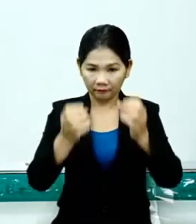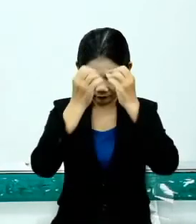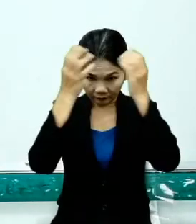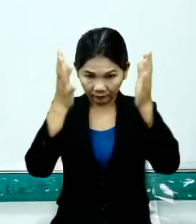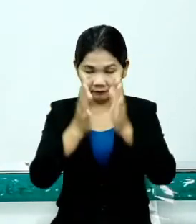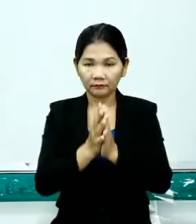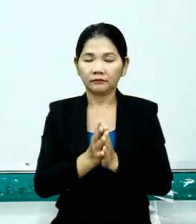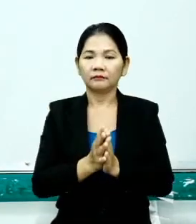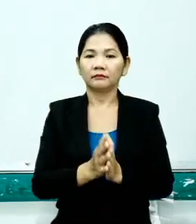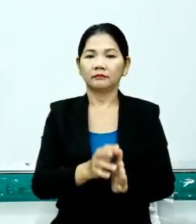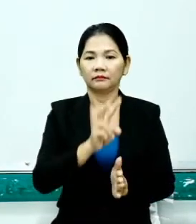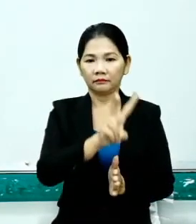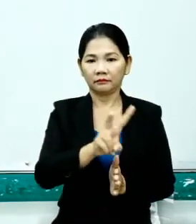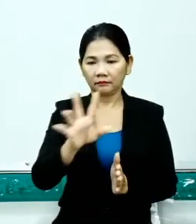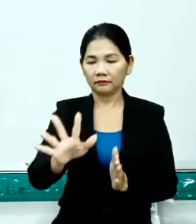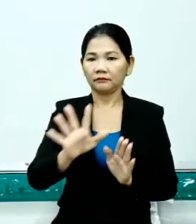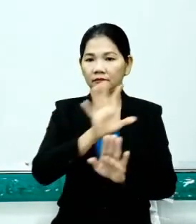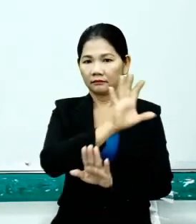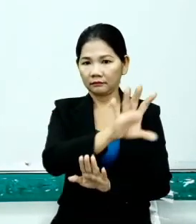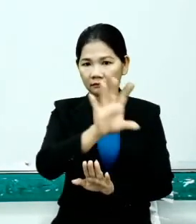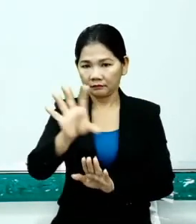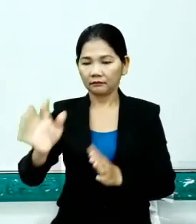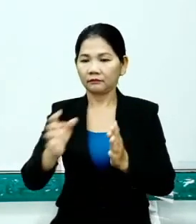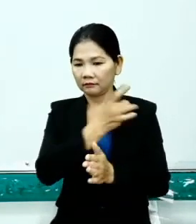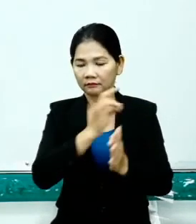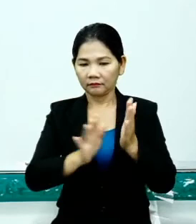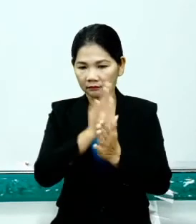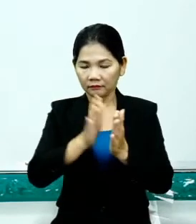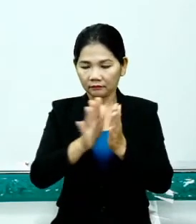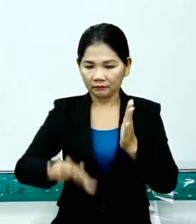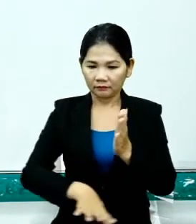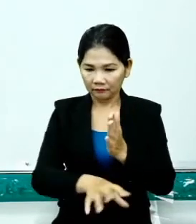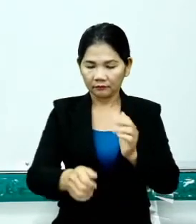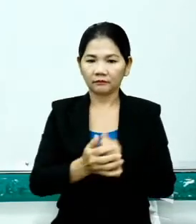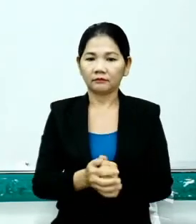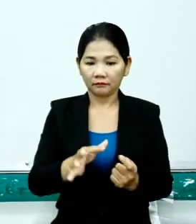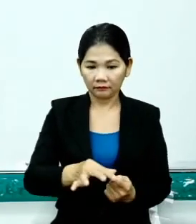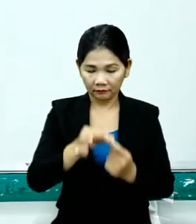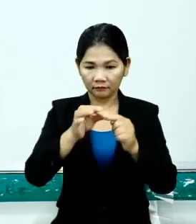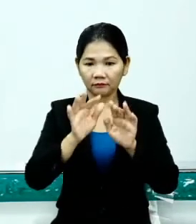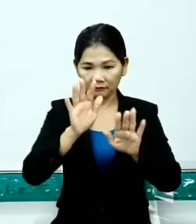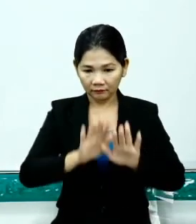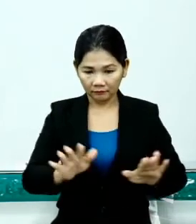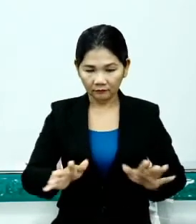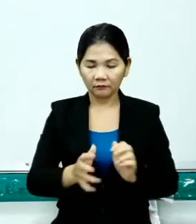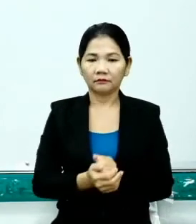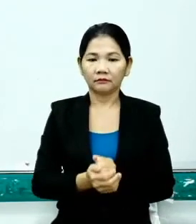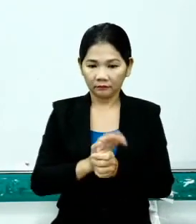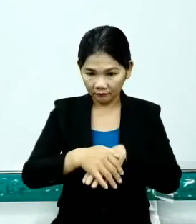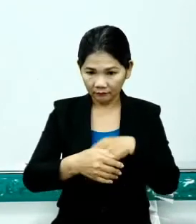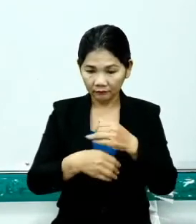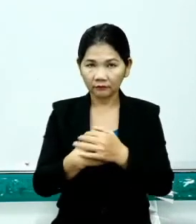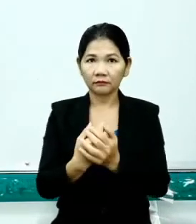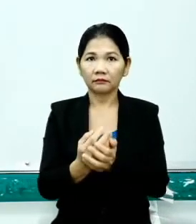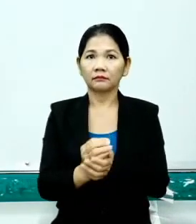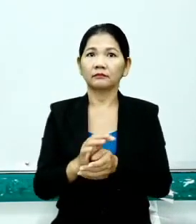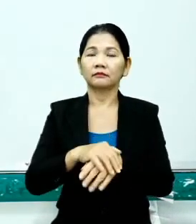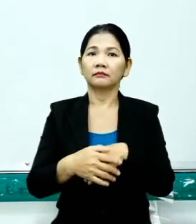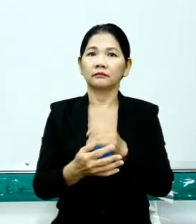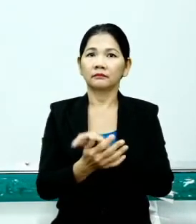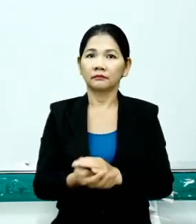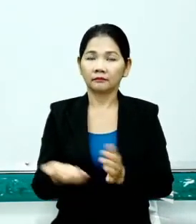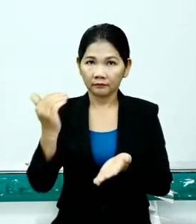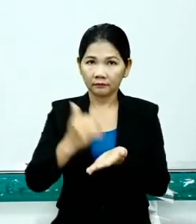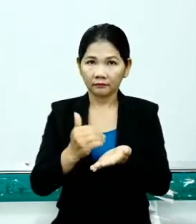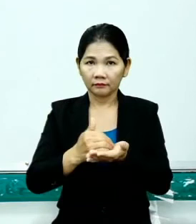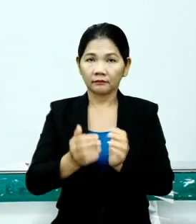tu tiếng, một phây bàm khát cọng này, bà tế khám bà chì dường. Chà, chì bà xe nô con cũng lấy thuở, à nà mai ạ bán tiếng tốt, nhạc nhọp nà